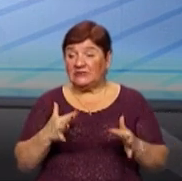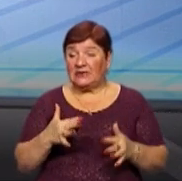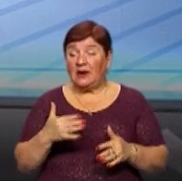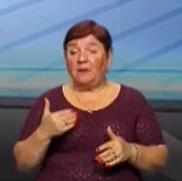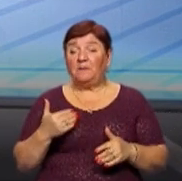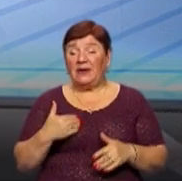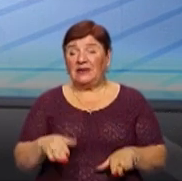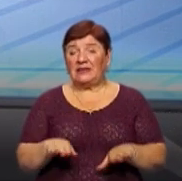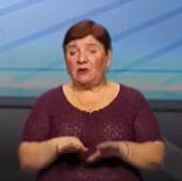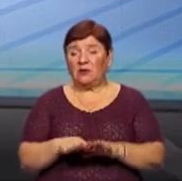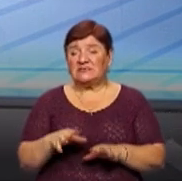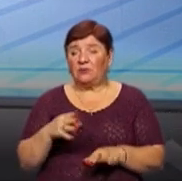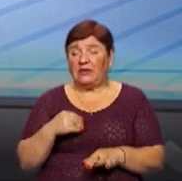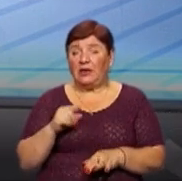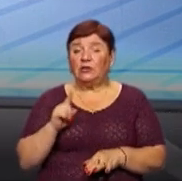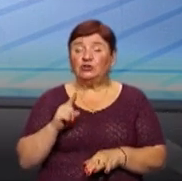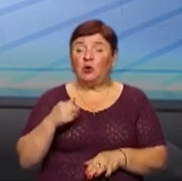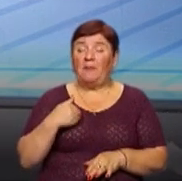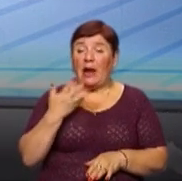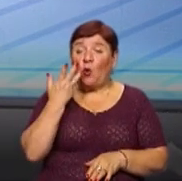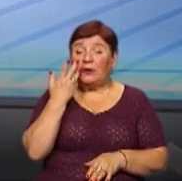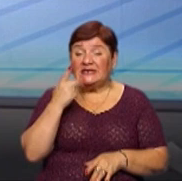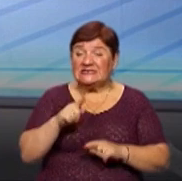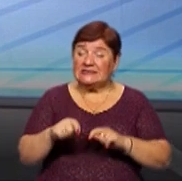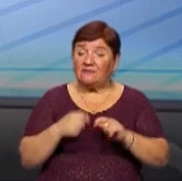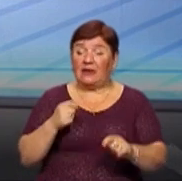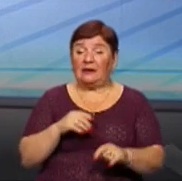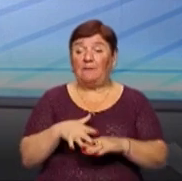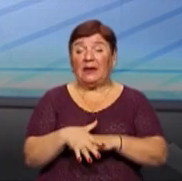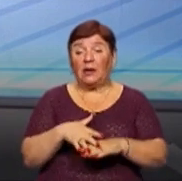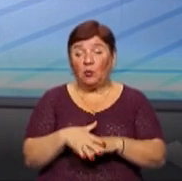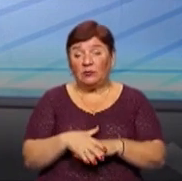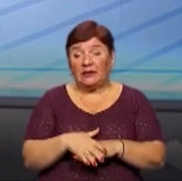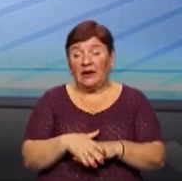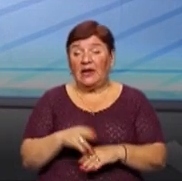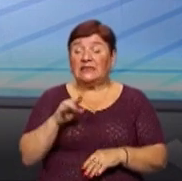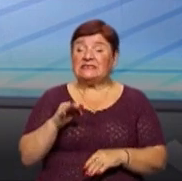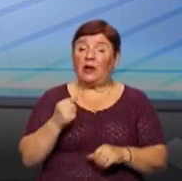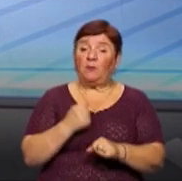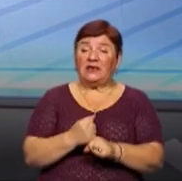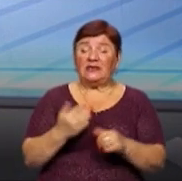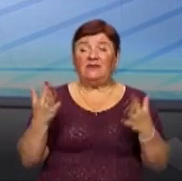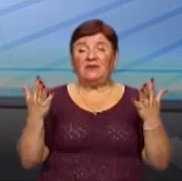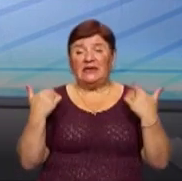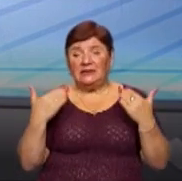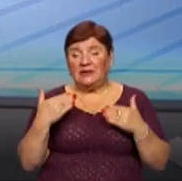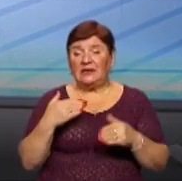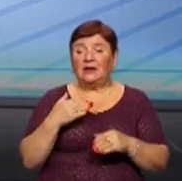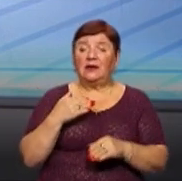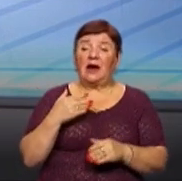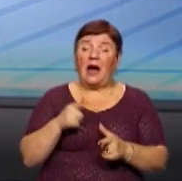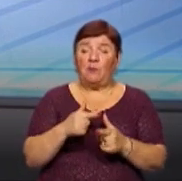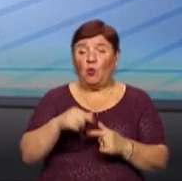ні разу я не пам'ятаю за свої праці, що ми колись зірвали перерахунки. Чи це треба робити в вихідні, чи це треба ночі, чи це треба,